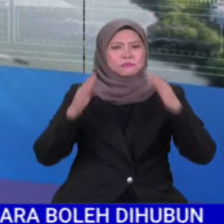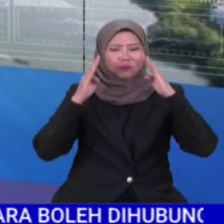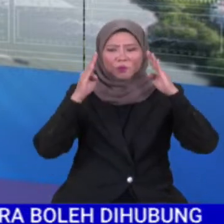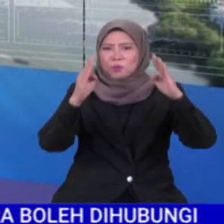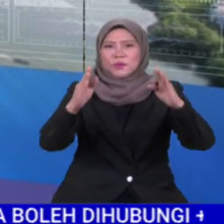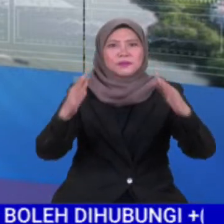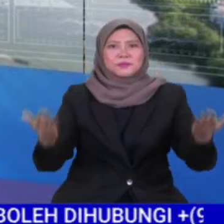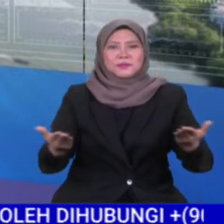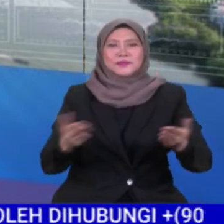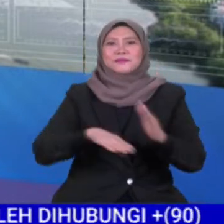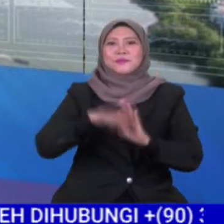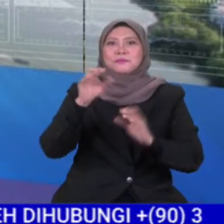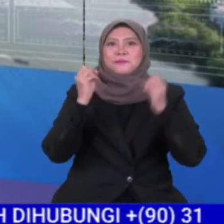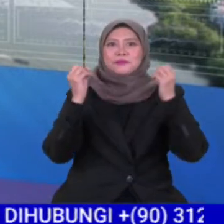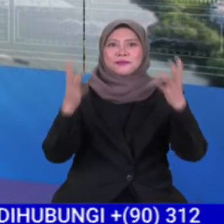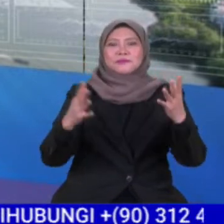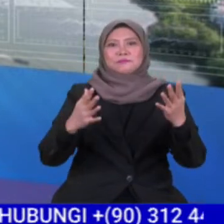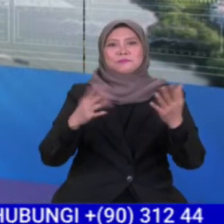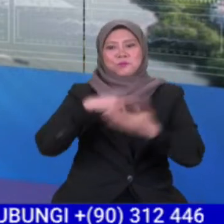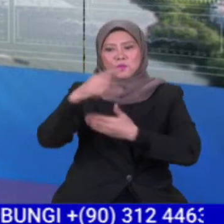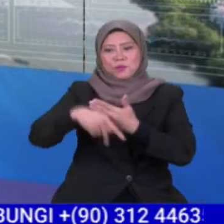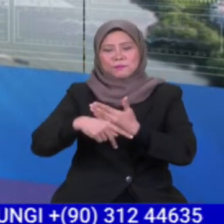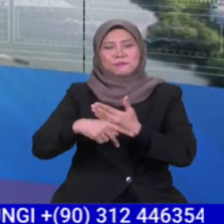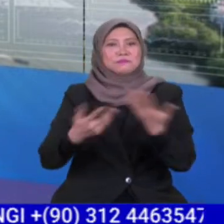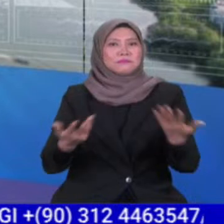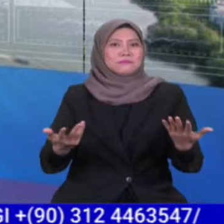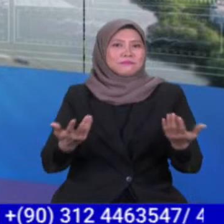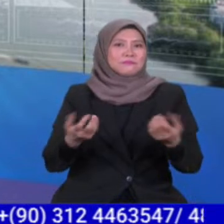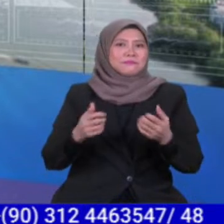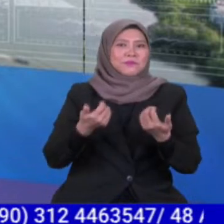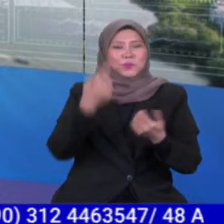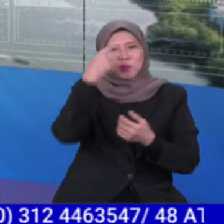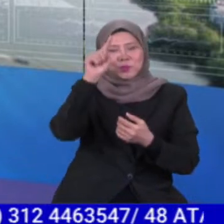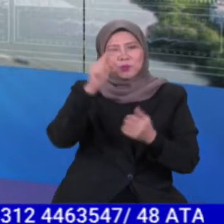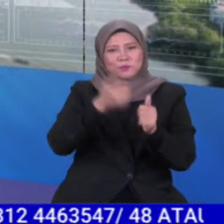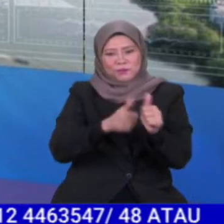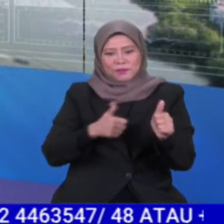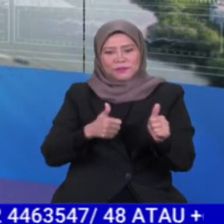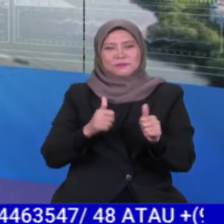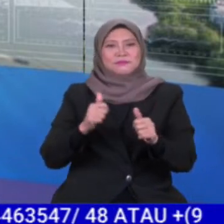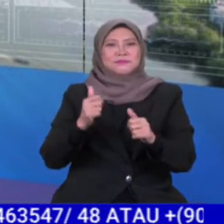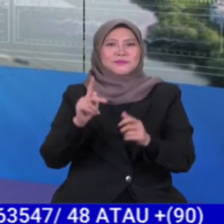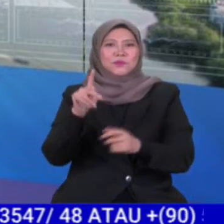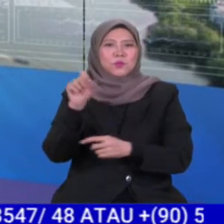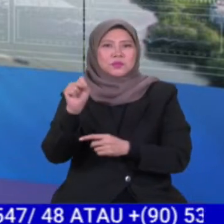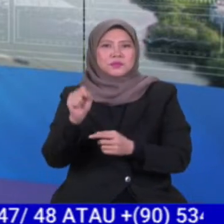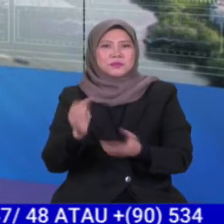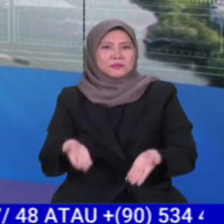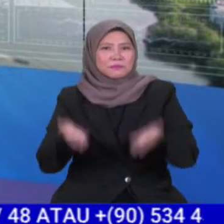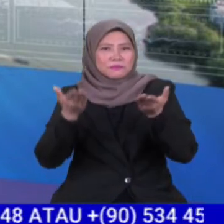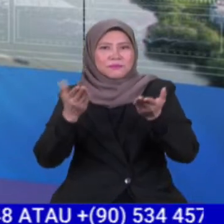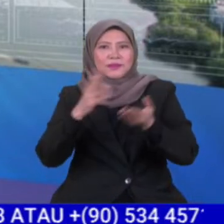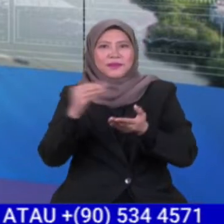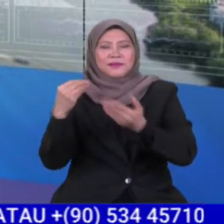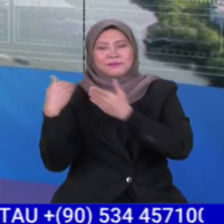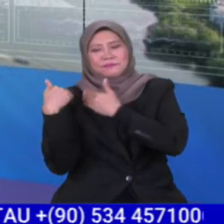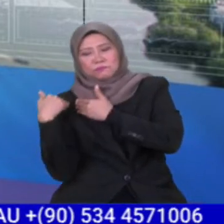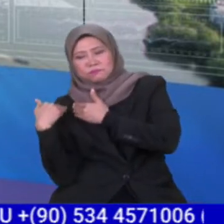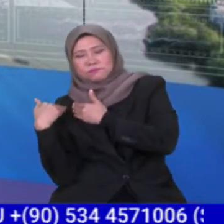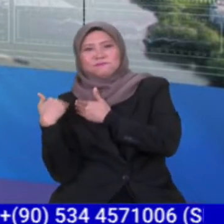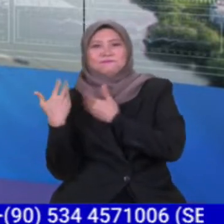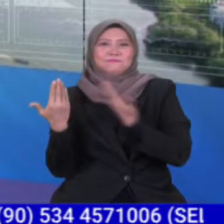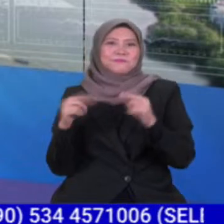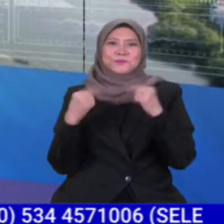tumpuan pelaksanaan lebih banyak inisiatif bagi menangani peningkatan kos sara hidup, terutama mengurangkan beban